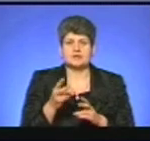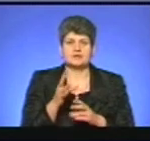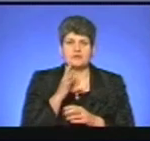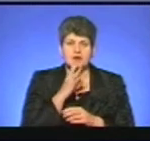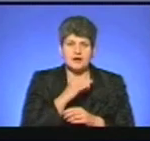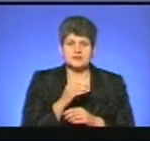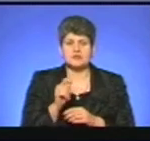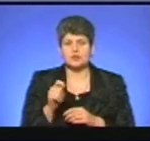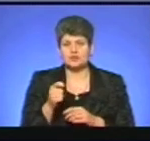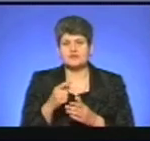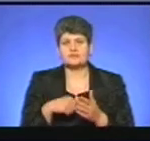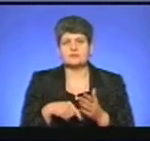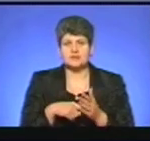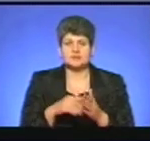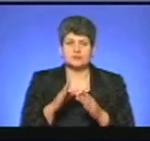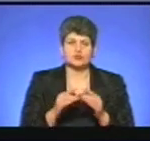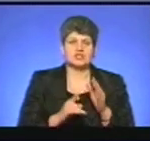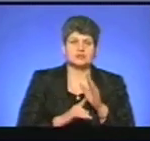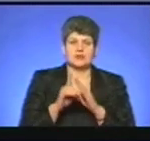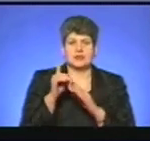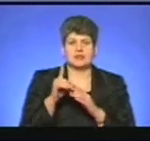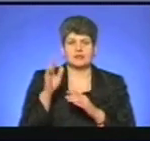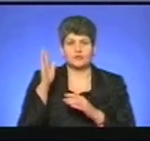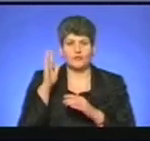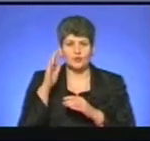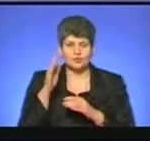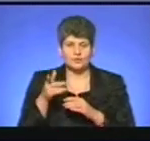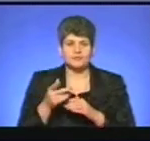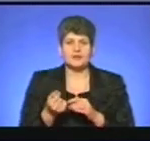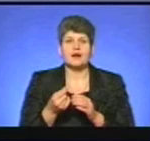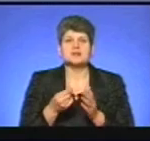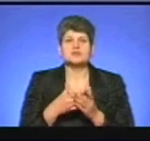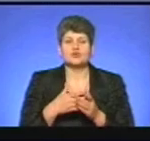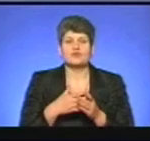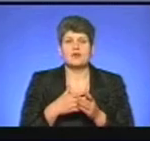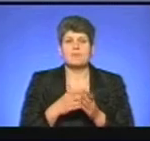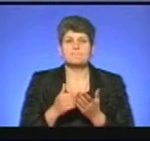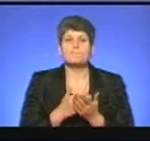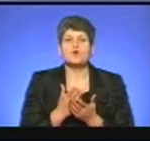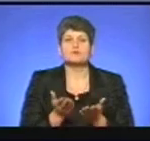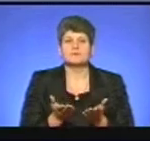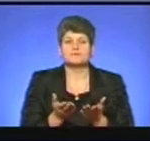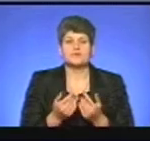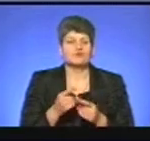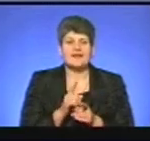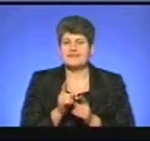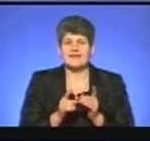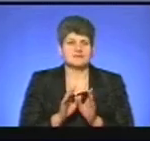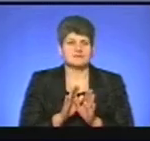вкрасти ключ від міста, який буде на шпилі над водою висіти. А якщо до цінової політики на повітряній кулі? Вона є